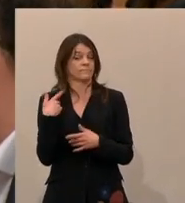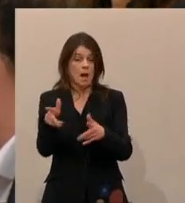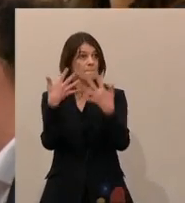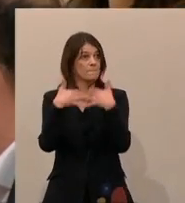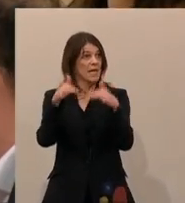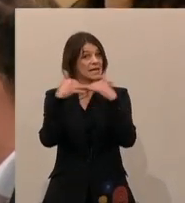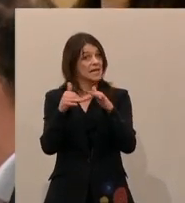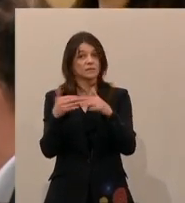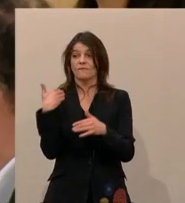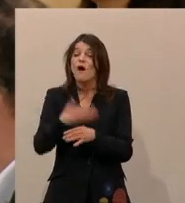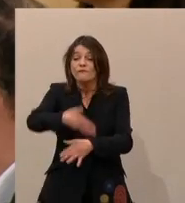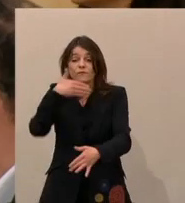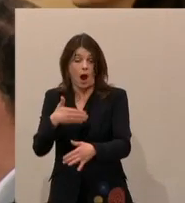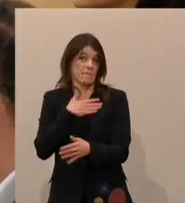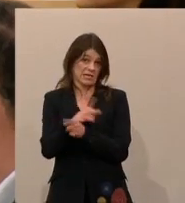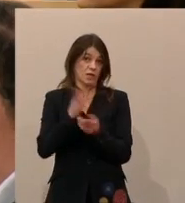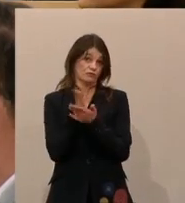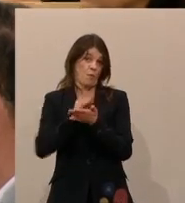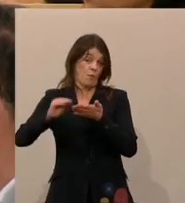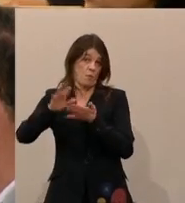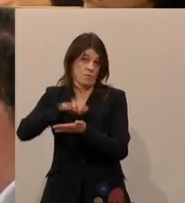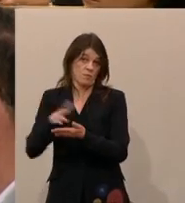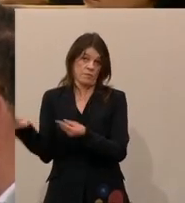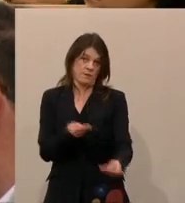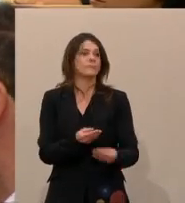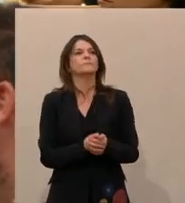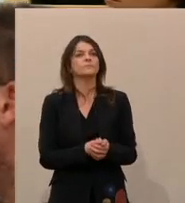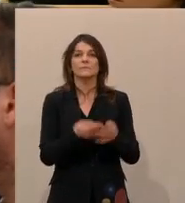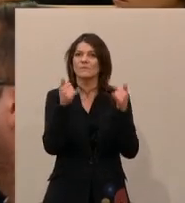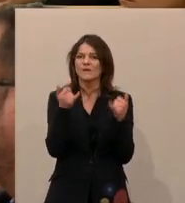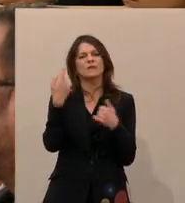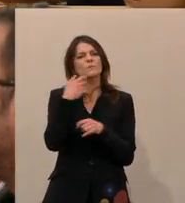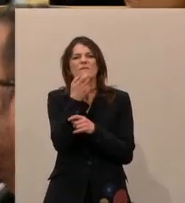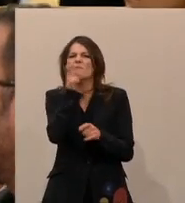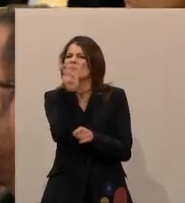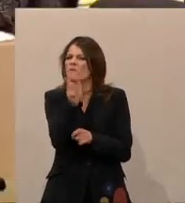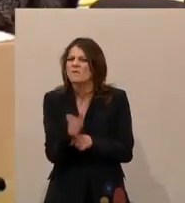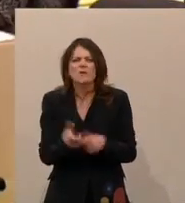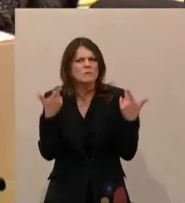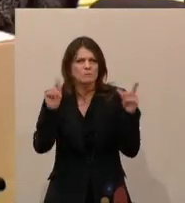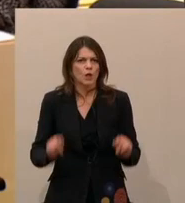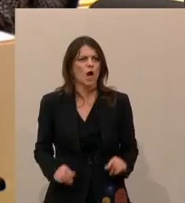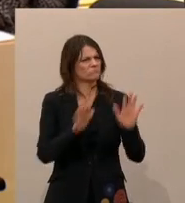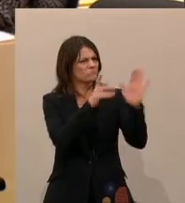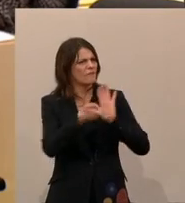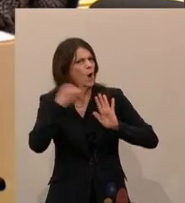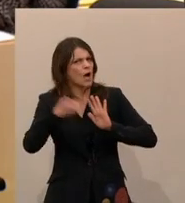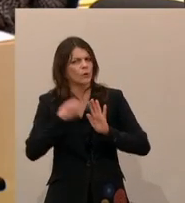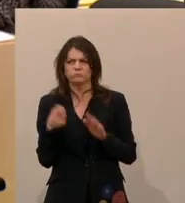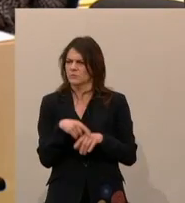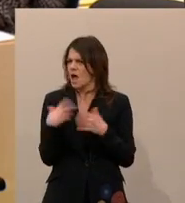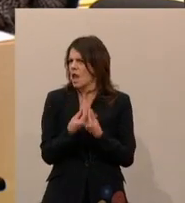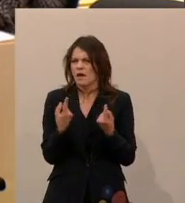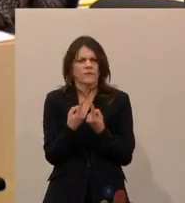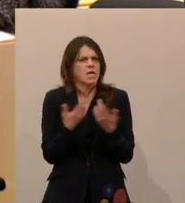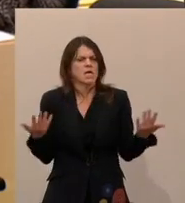Bericht wurde vor meiner Zeit erstellt. Und jetzt komme ich zu den Begriffsdefinitionen und zu Ihren Forderungen, die ja allesamt in